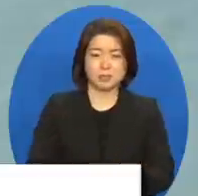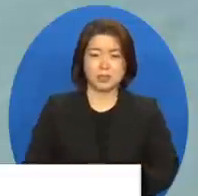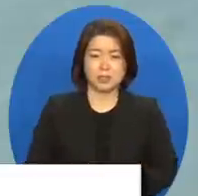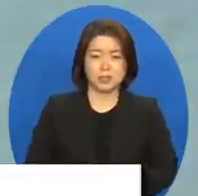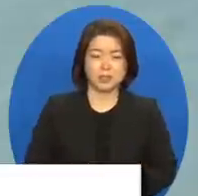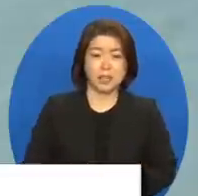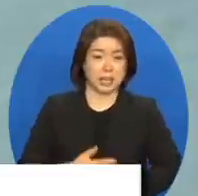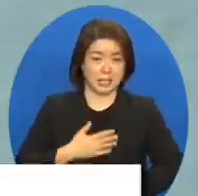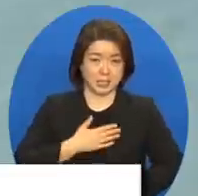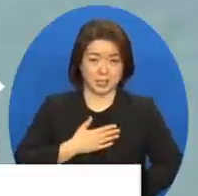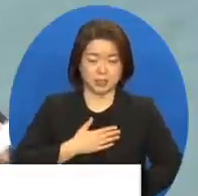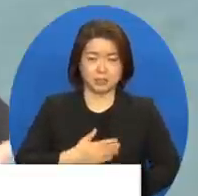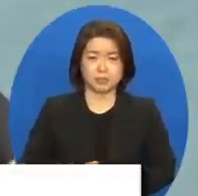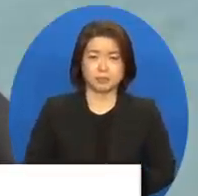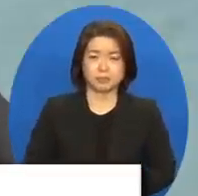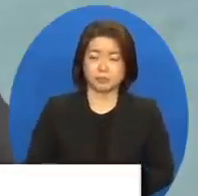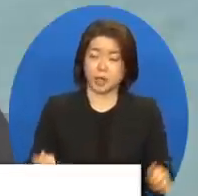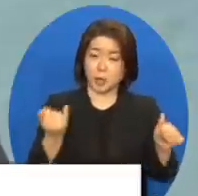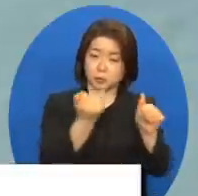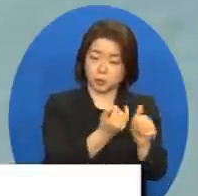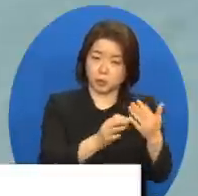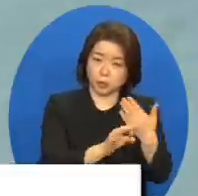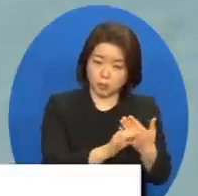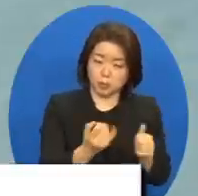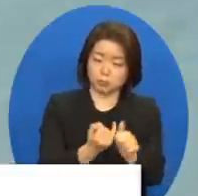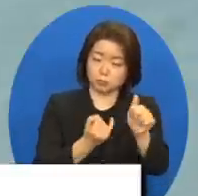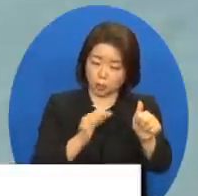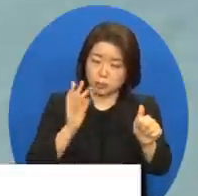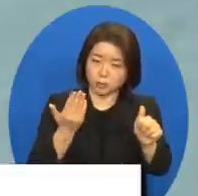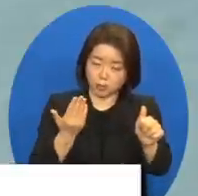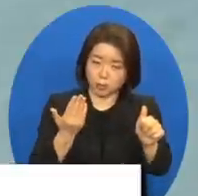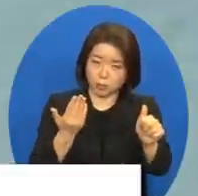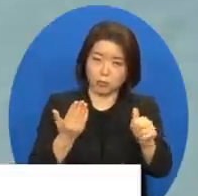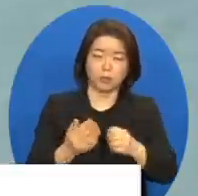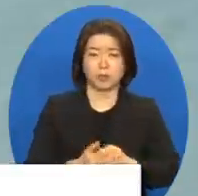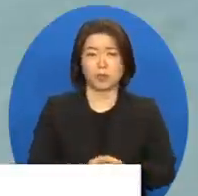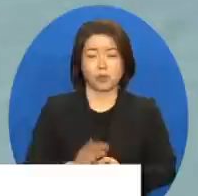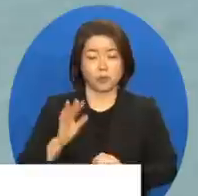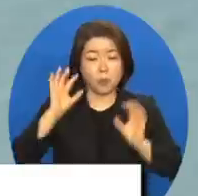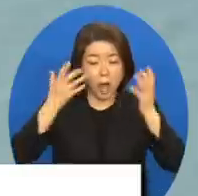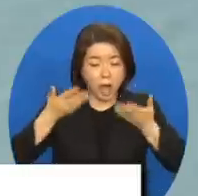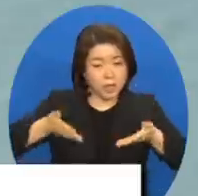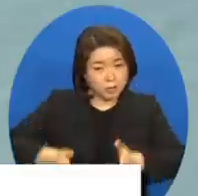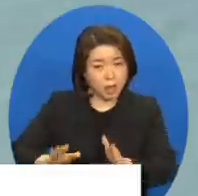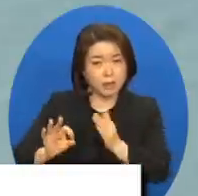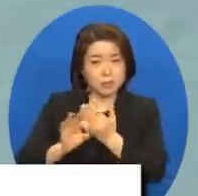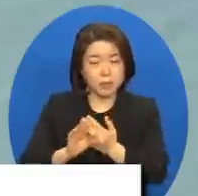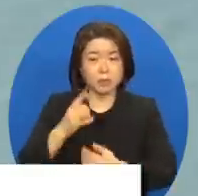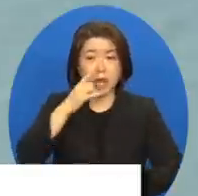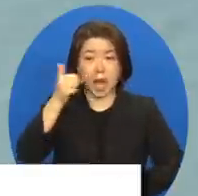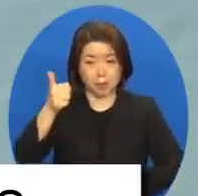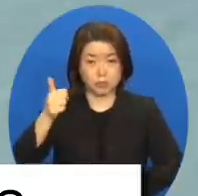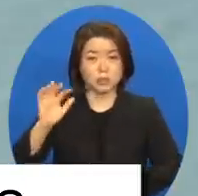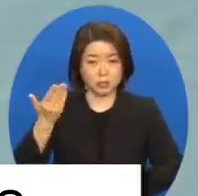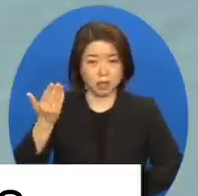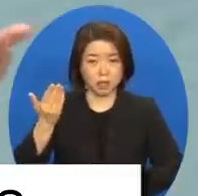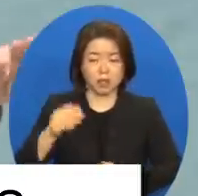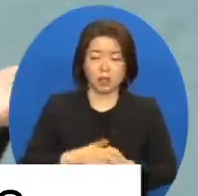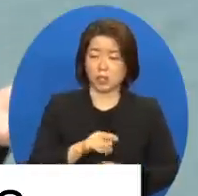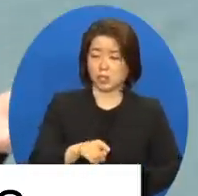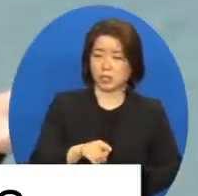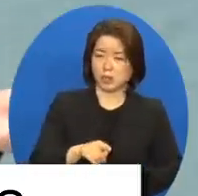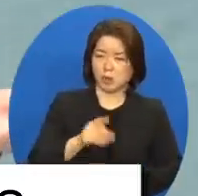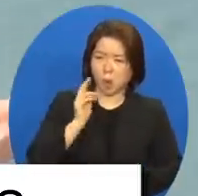저는 결혼하면 남편이 되는 거잖아요. 자식 낳으면 아버지 되는 거잖아요. 그게 뭐